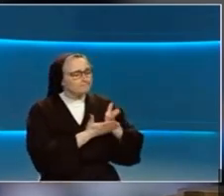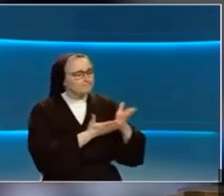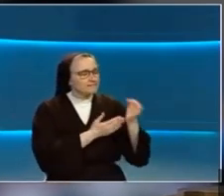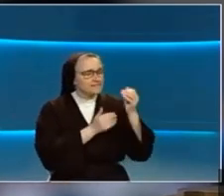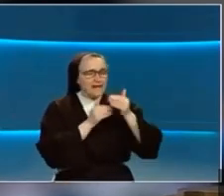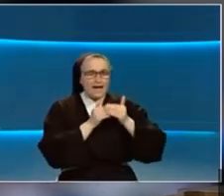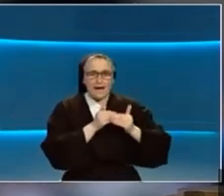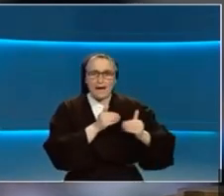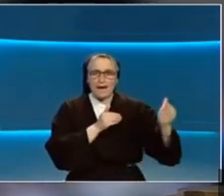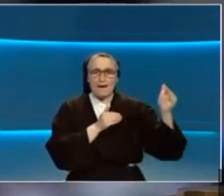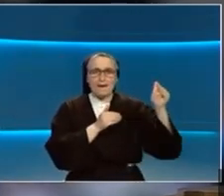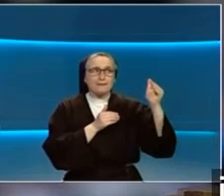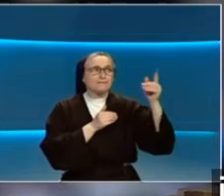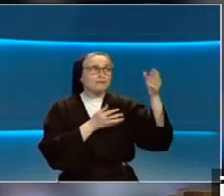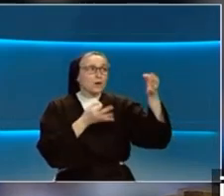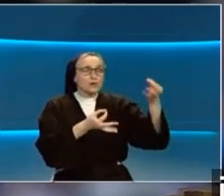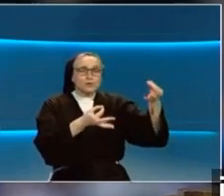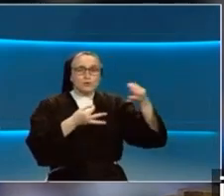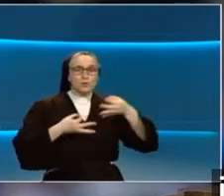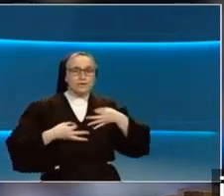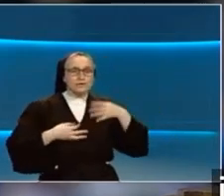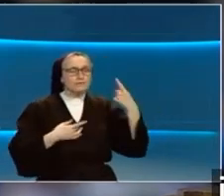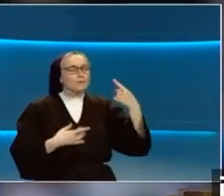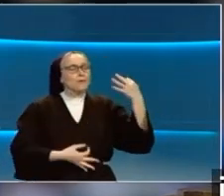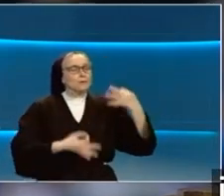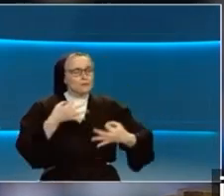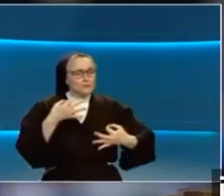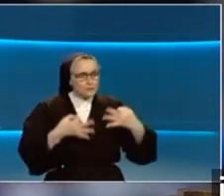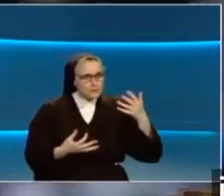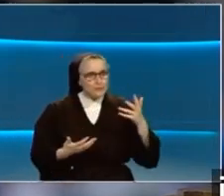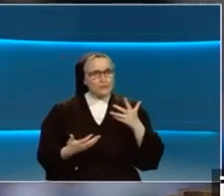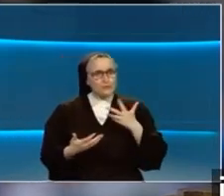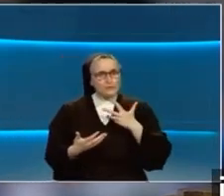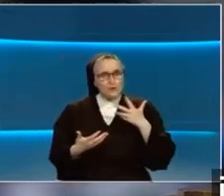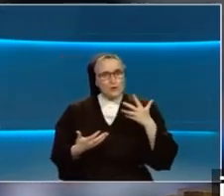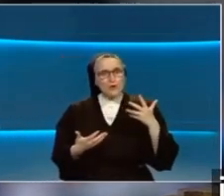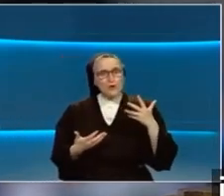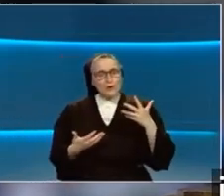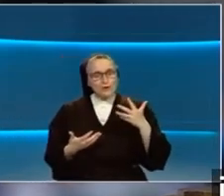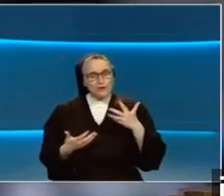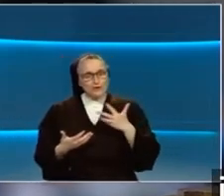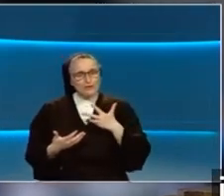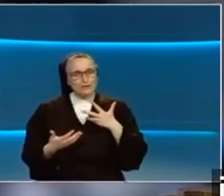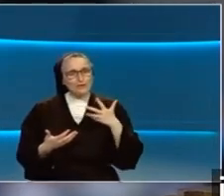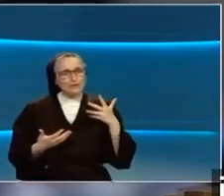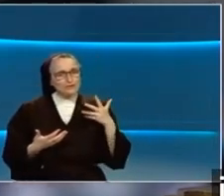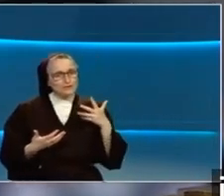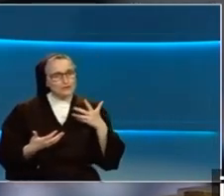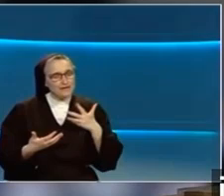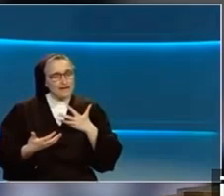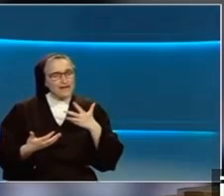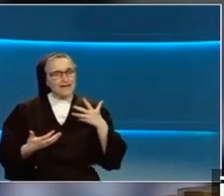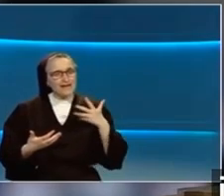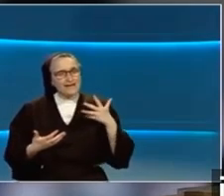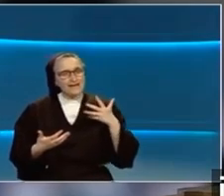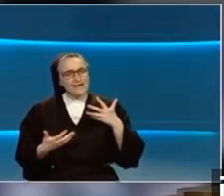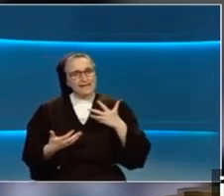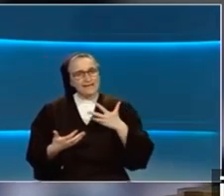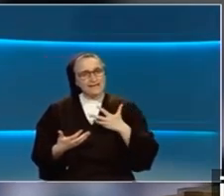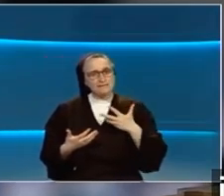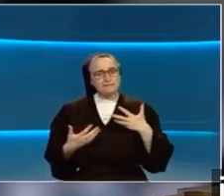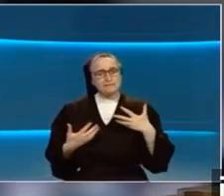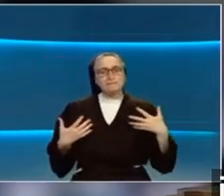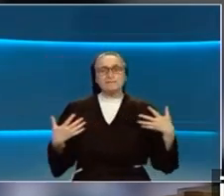judicia Domini vera, justa omnia